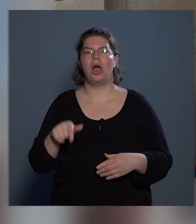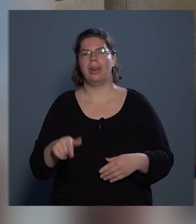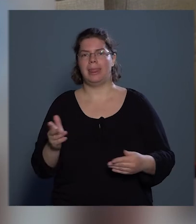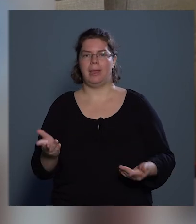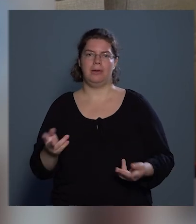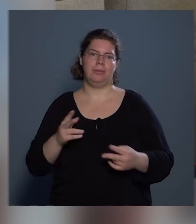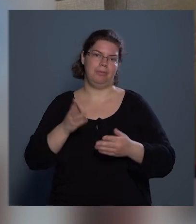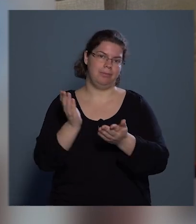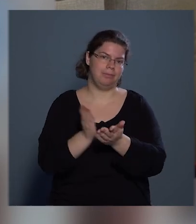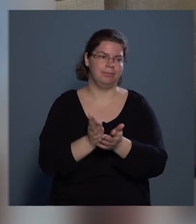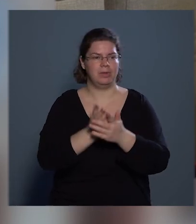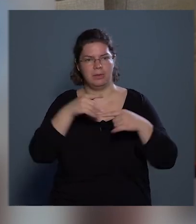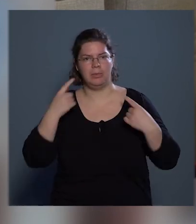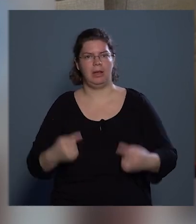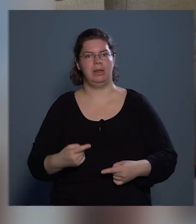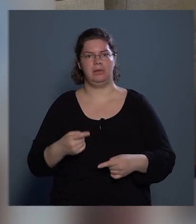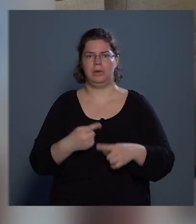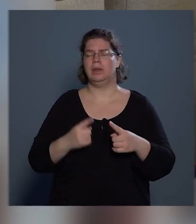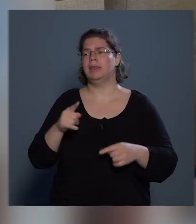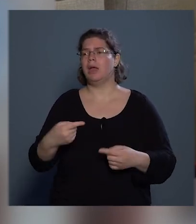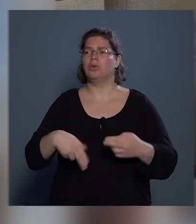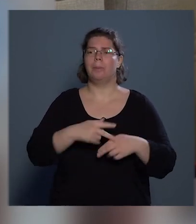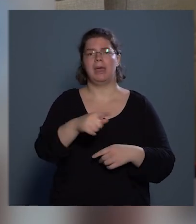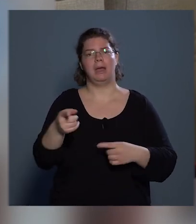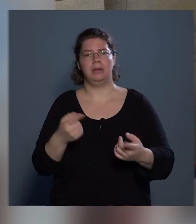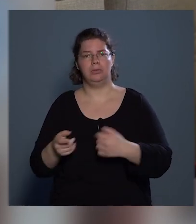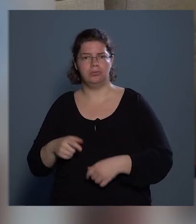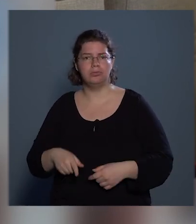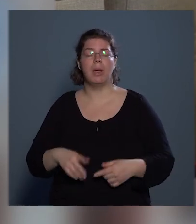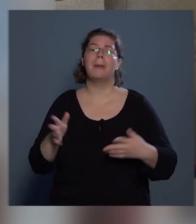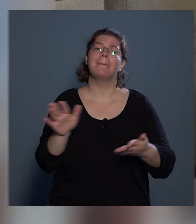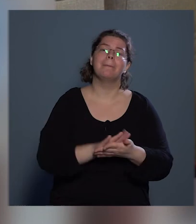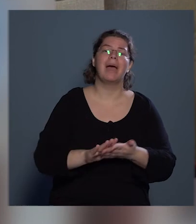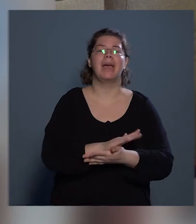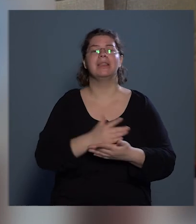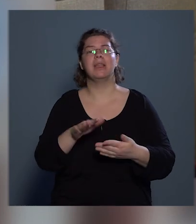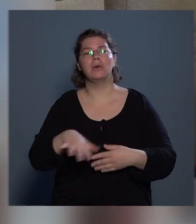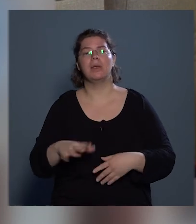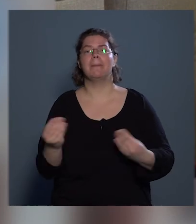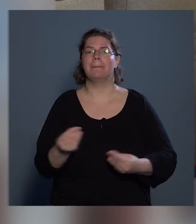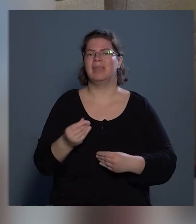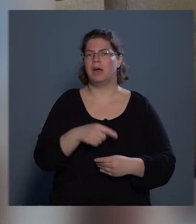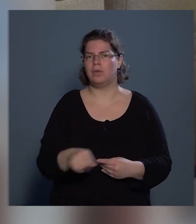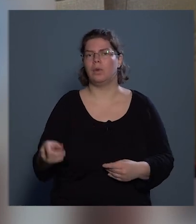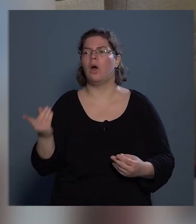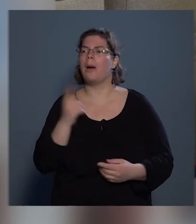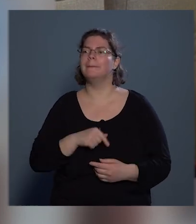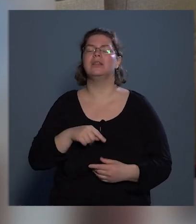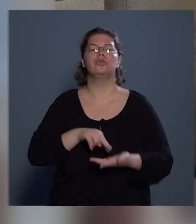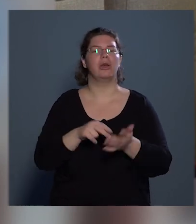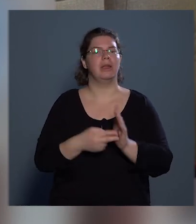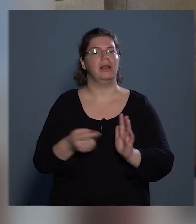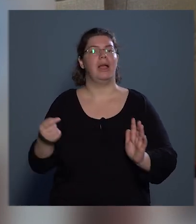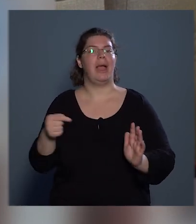meghatározó része, de bevonva a többieket is, hogy igen, mely területeken mik azok, amiket stratégiailag ebben az